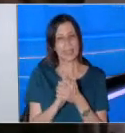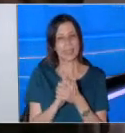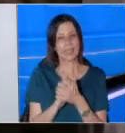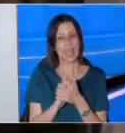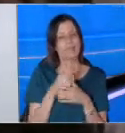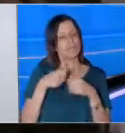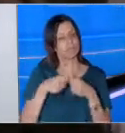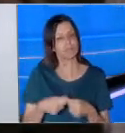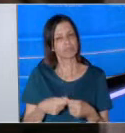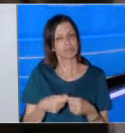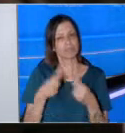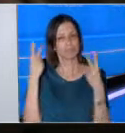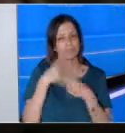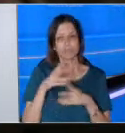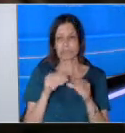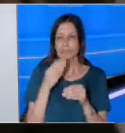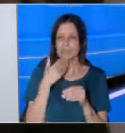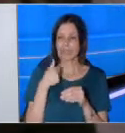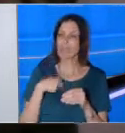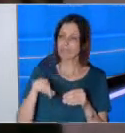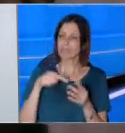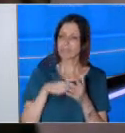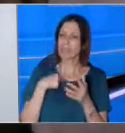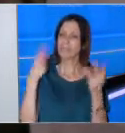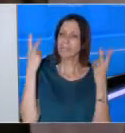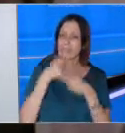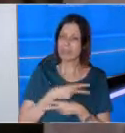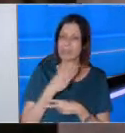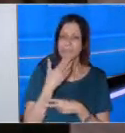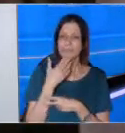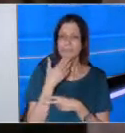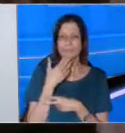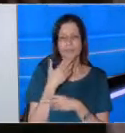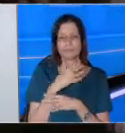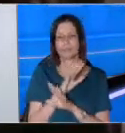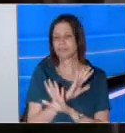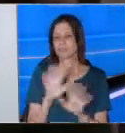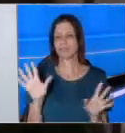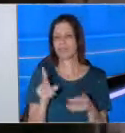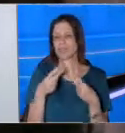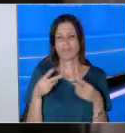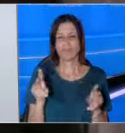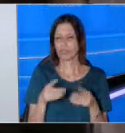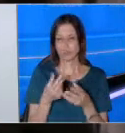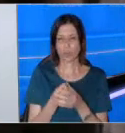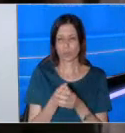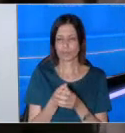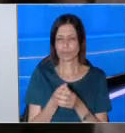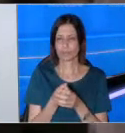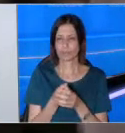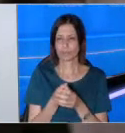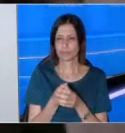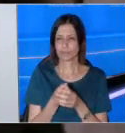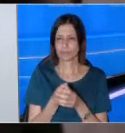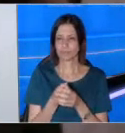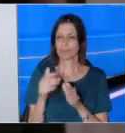neat. Therefore I want to say that we understand that for Israel there is no other option